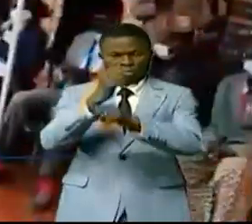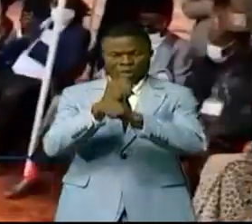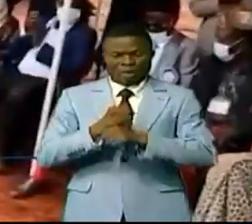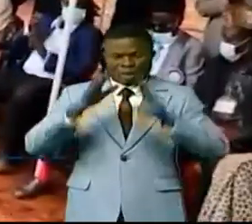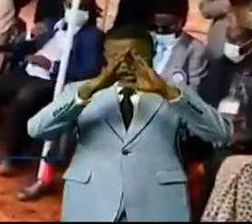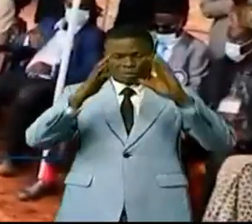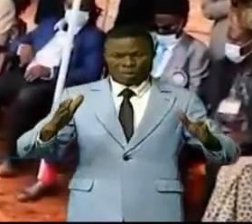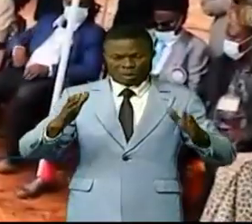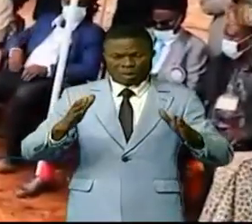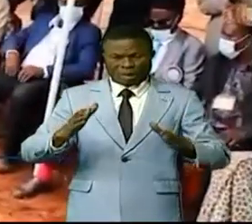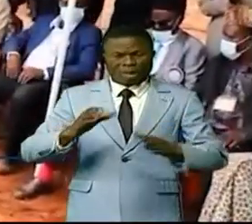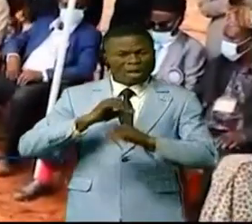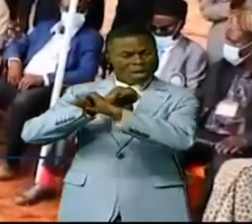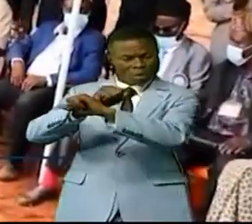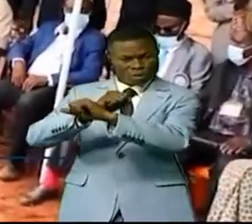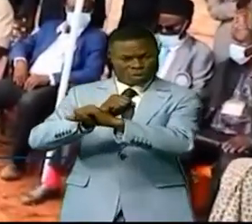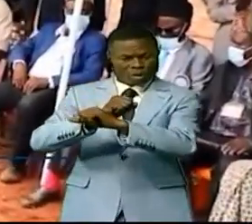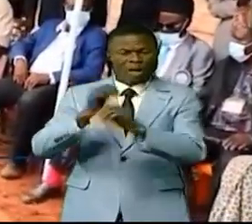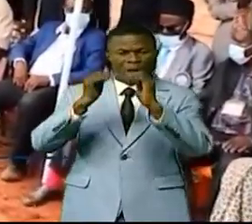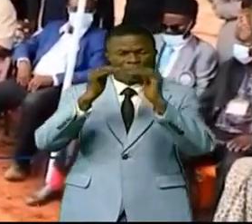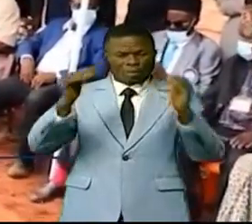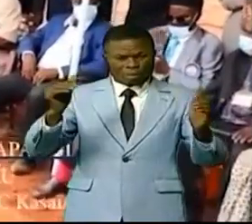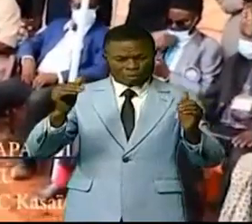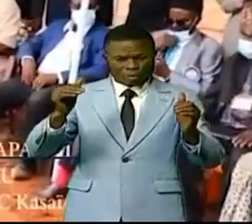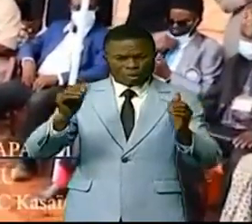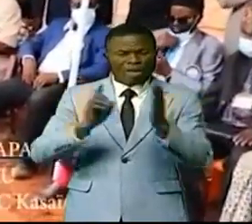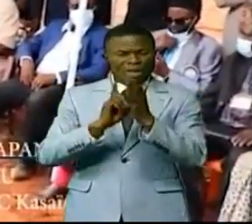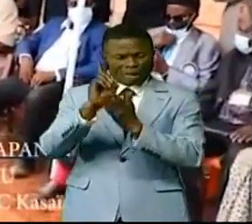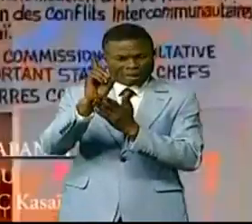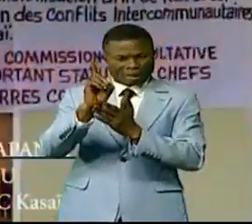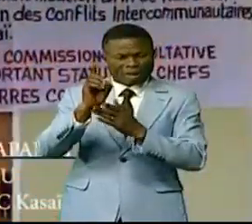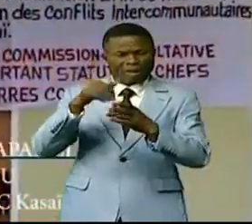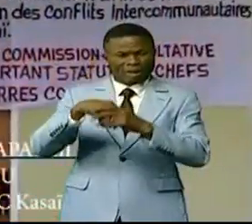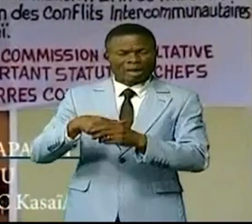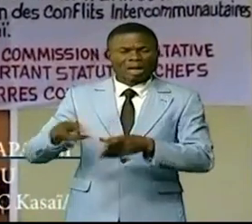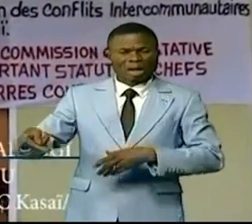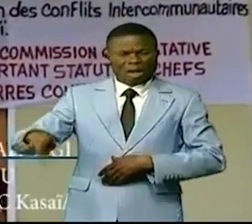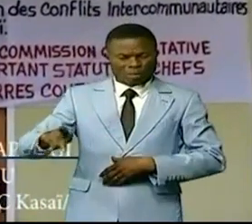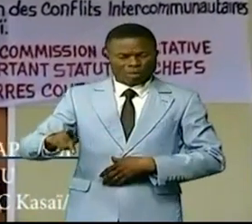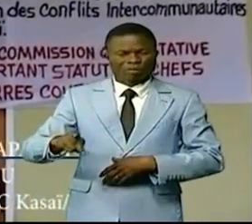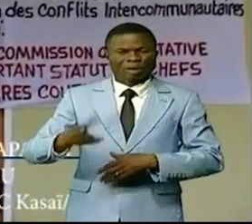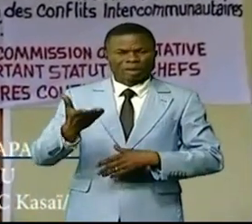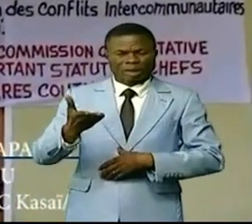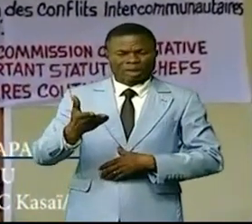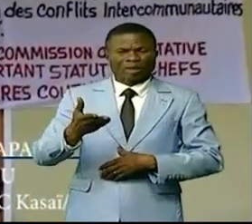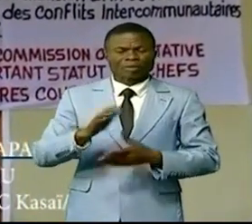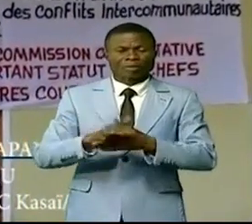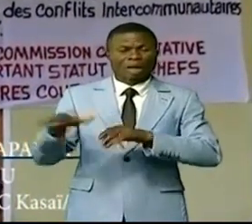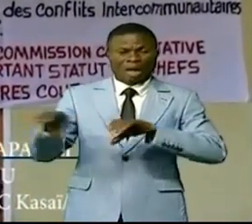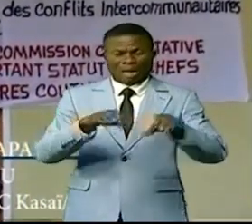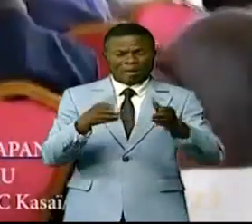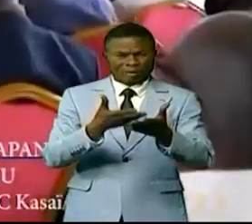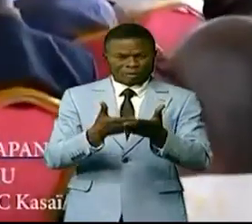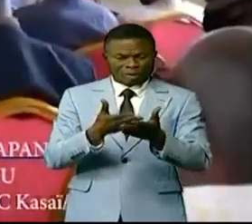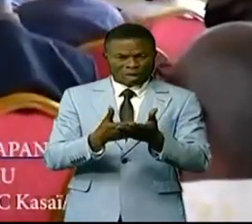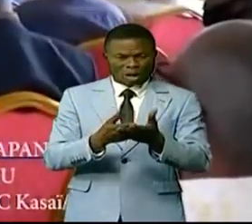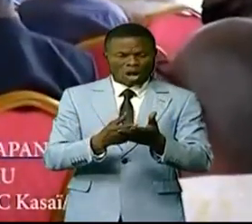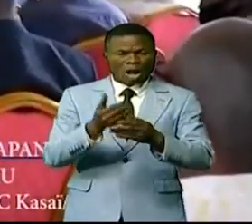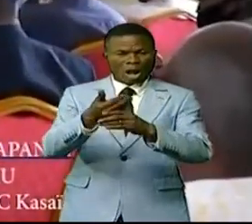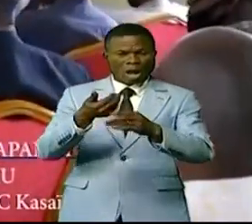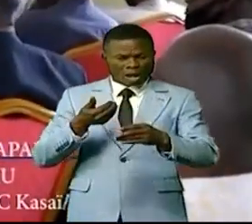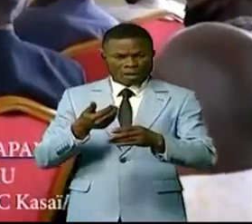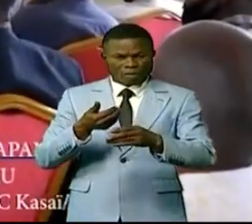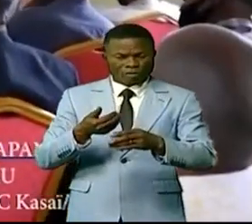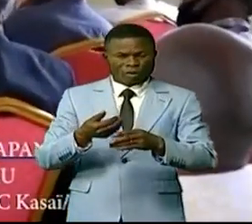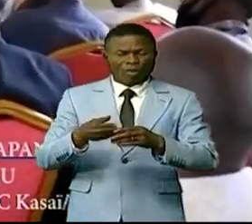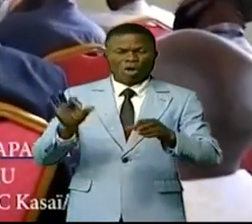de cette maison de ne privilégier que la paix, gage du développement durable. signalant que cette cérémonie était précédée par un